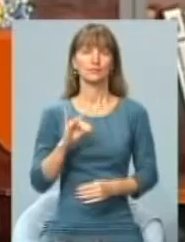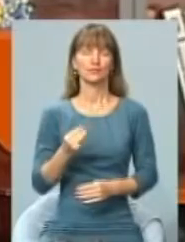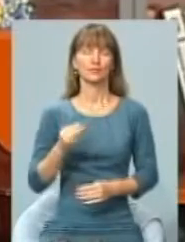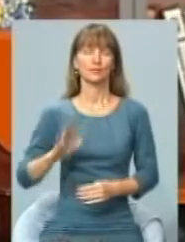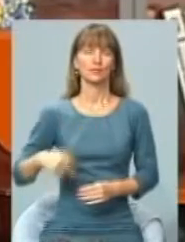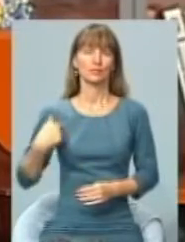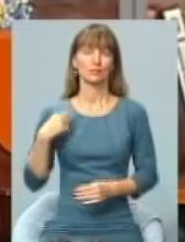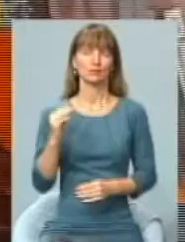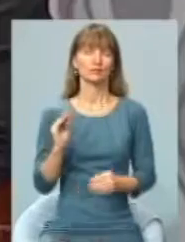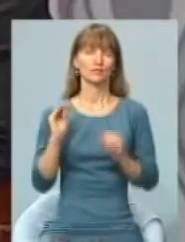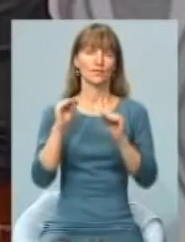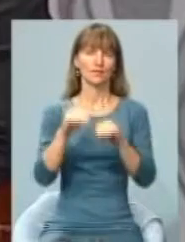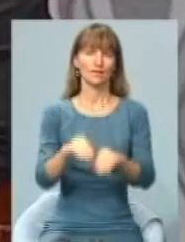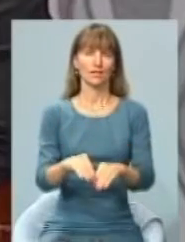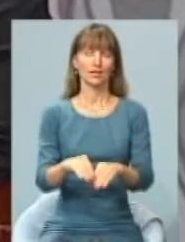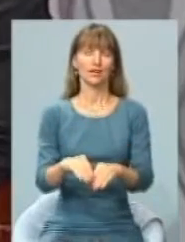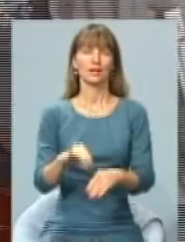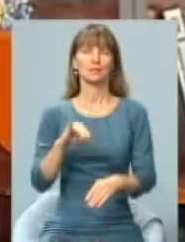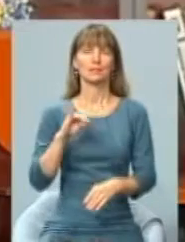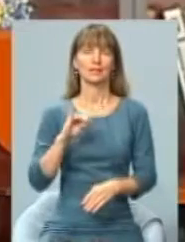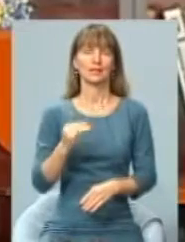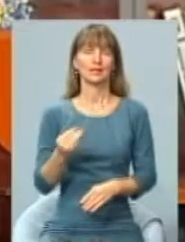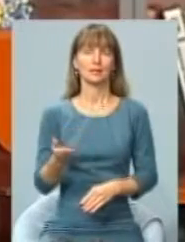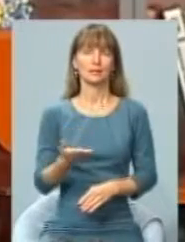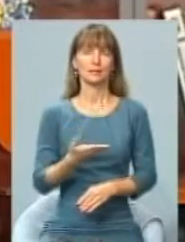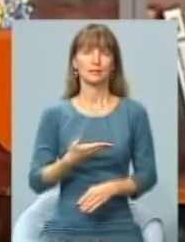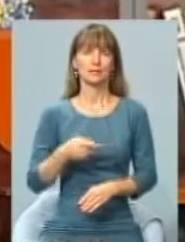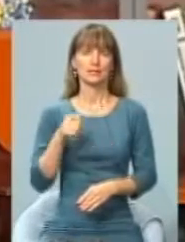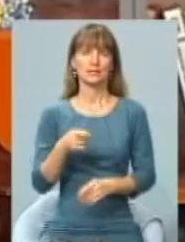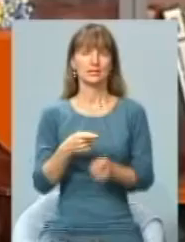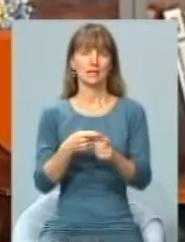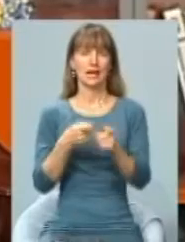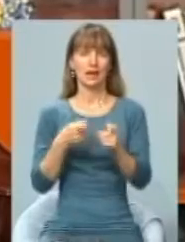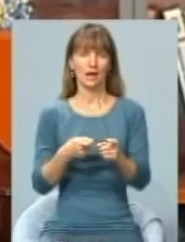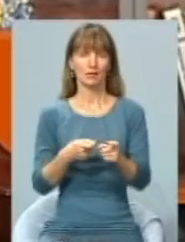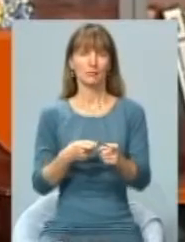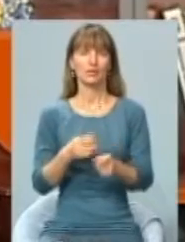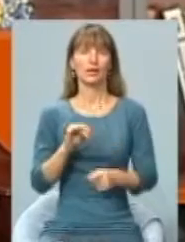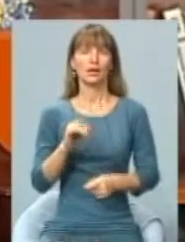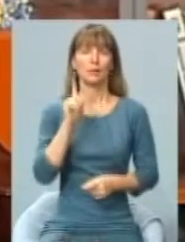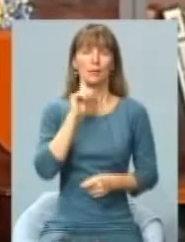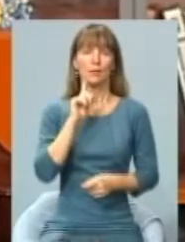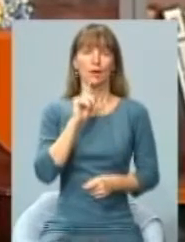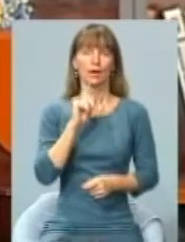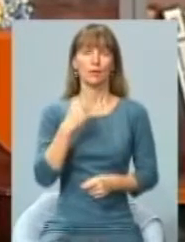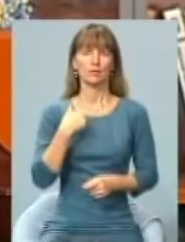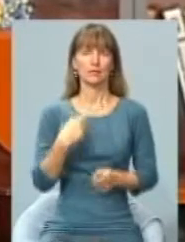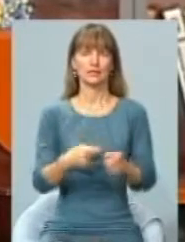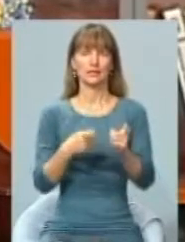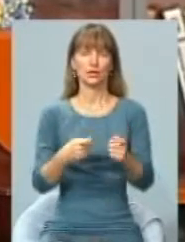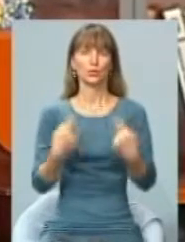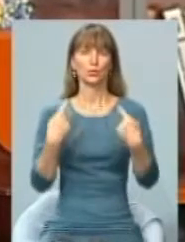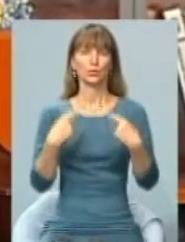мы их туда вставляем, и мы с них стреляем, и пока вот это мы стреляем,